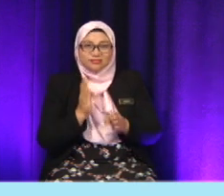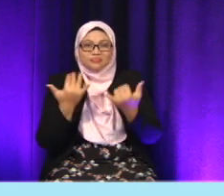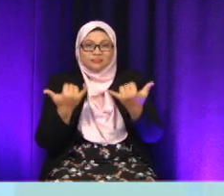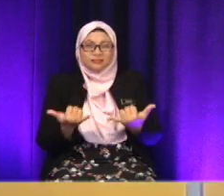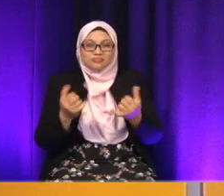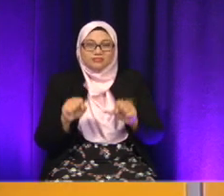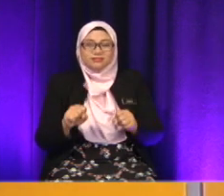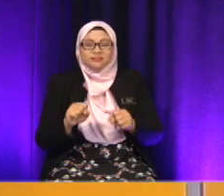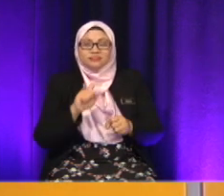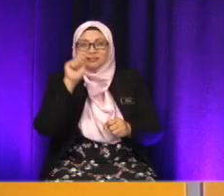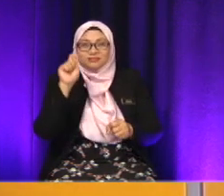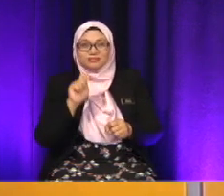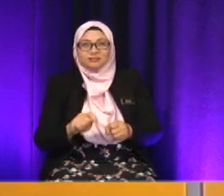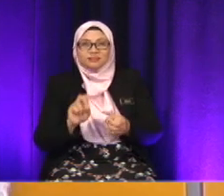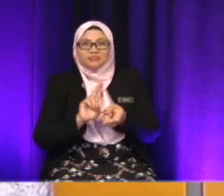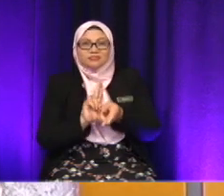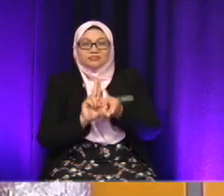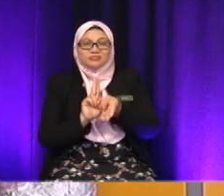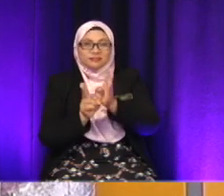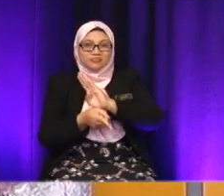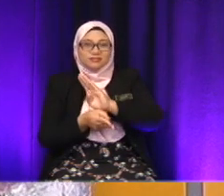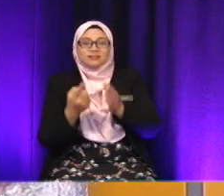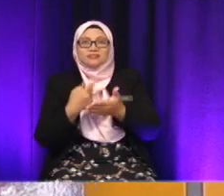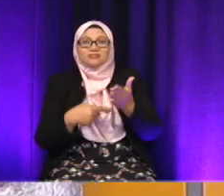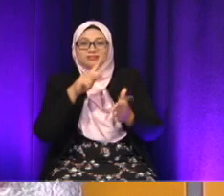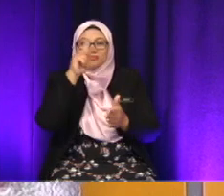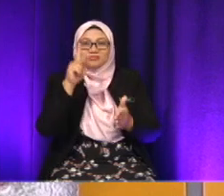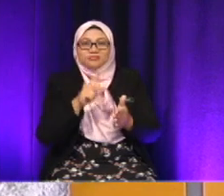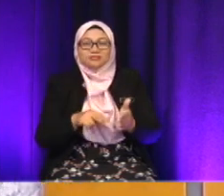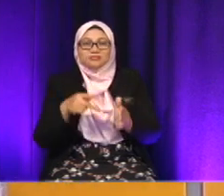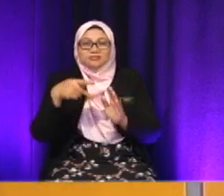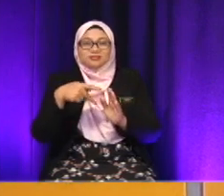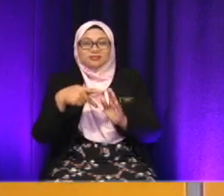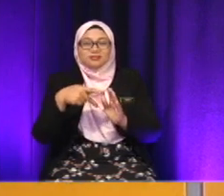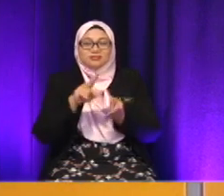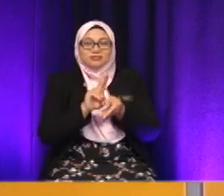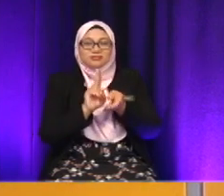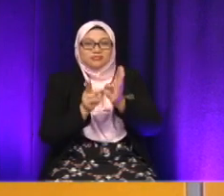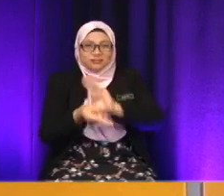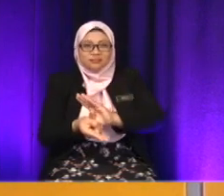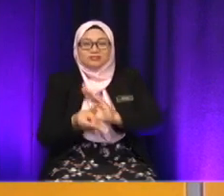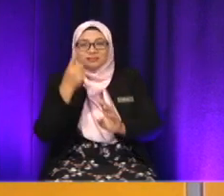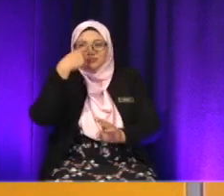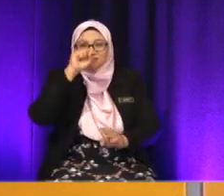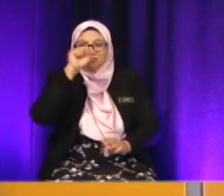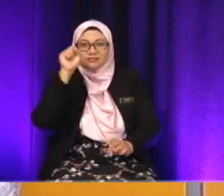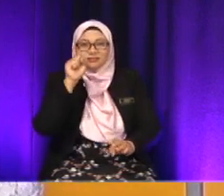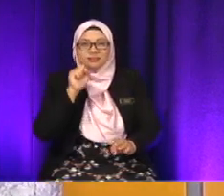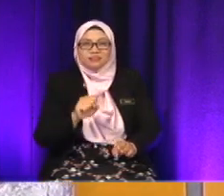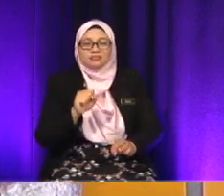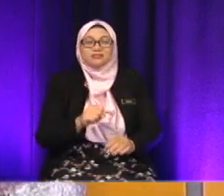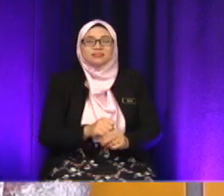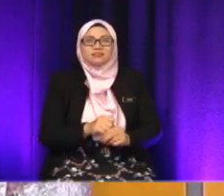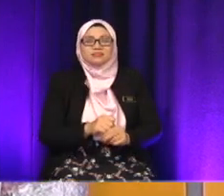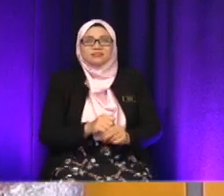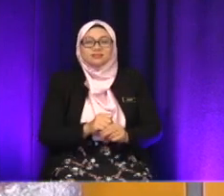pembully ubah jadi Apakah pembeli ubah untuk soal yang dekat sini karena pasti pada baris 2 dengan